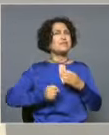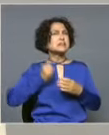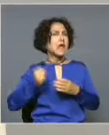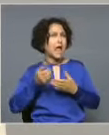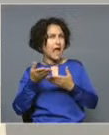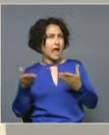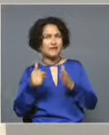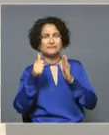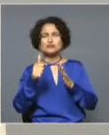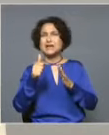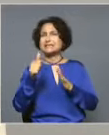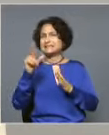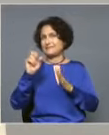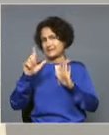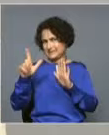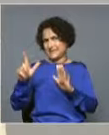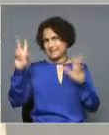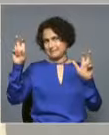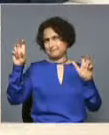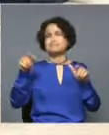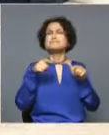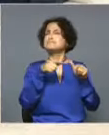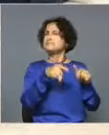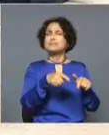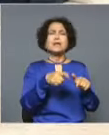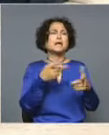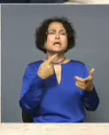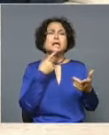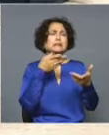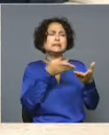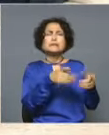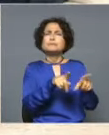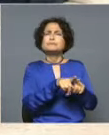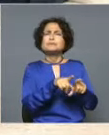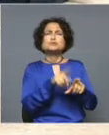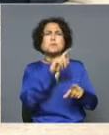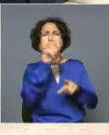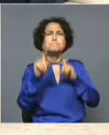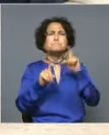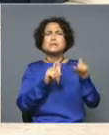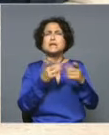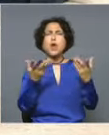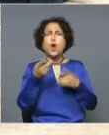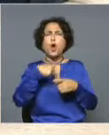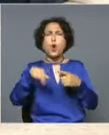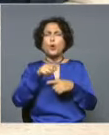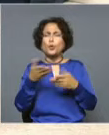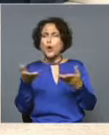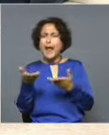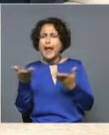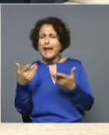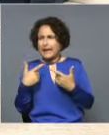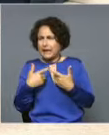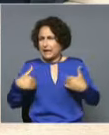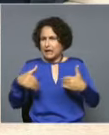след произведението на Храбъл. И там тия питания около това как живеем с книгите,